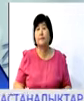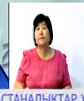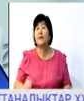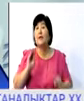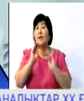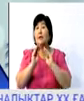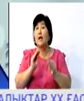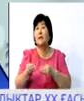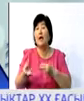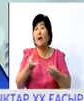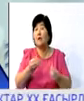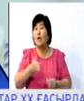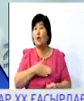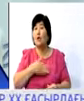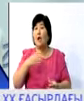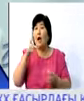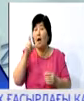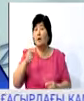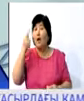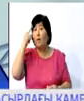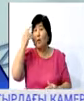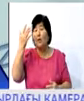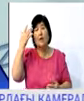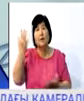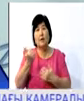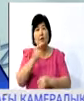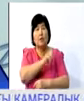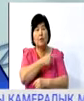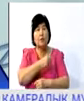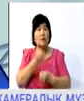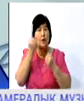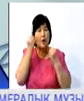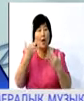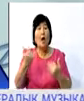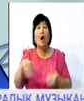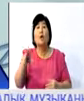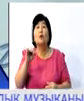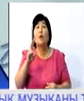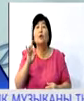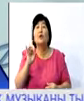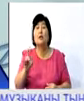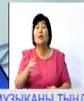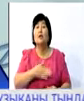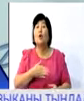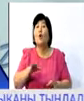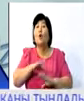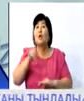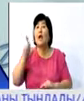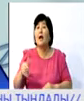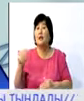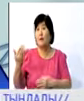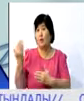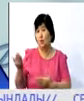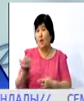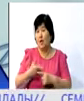Жасанды жүрек адам ойының жемісі. Қазіргі медицинаның құдіреті. Ал донорлық жүрек ол бәрібір өлген адамның мүшесі,